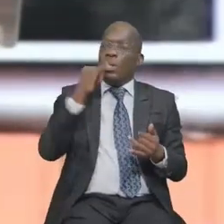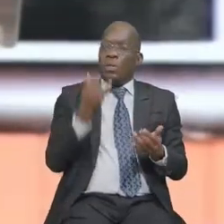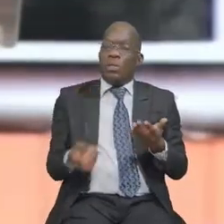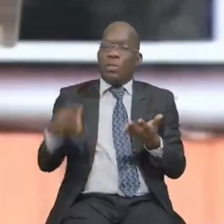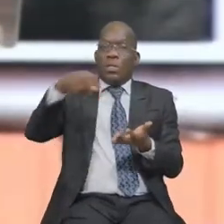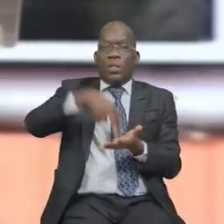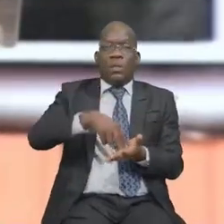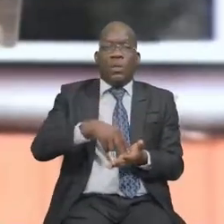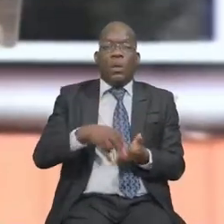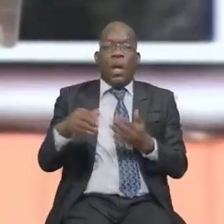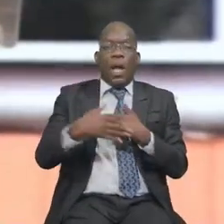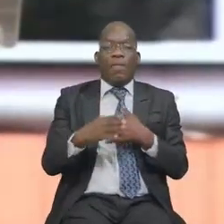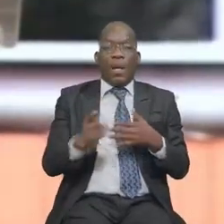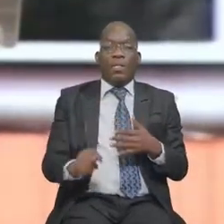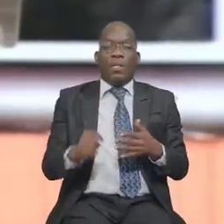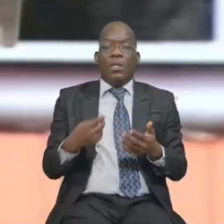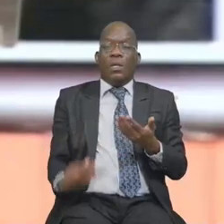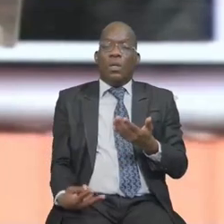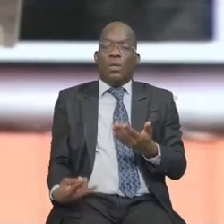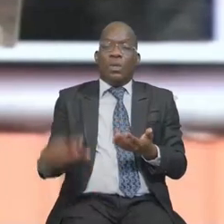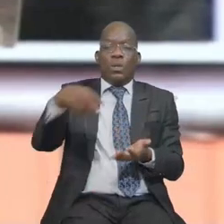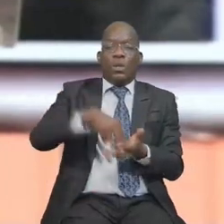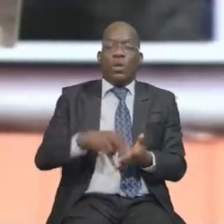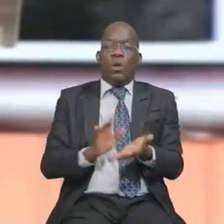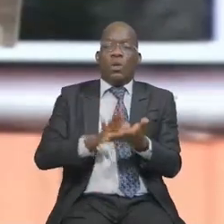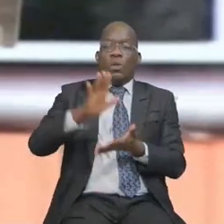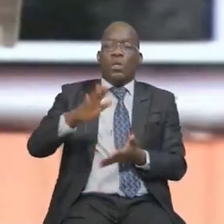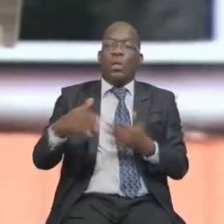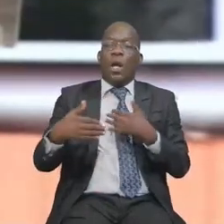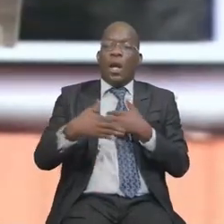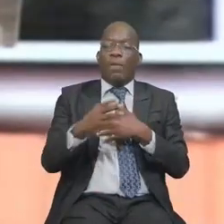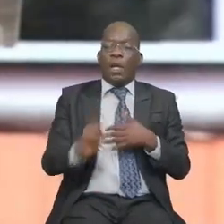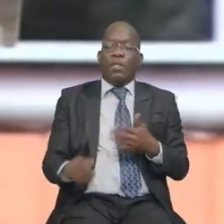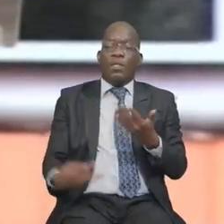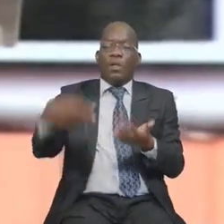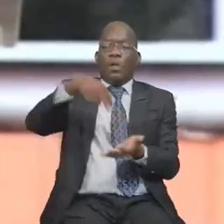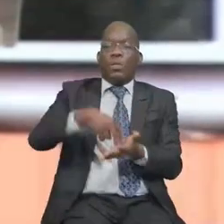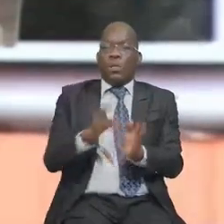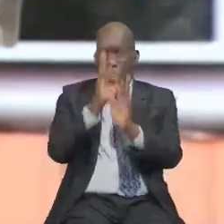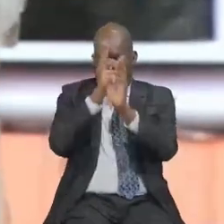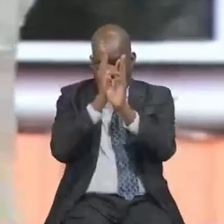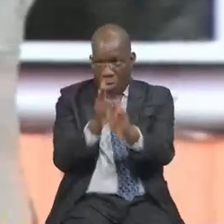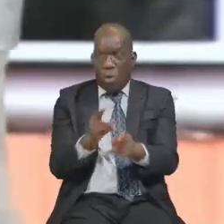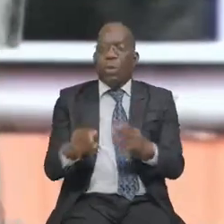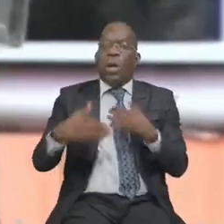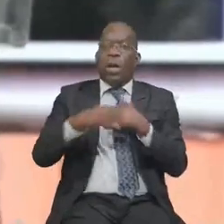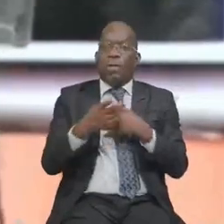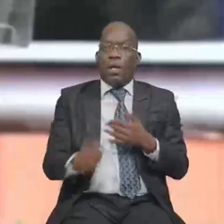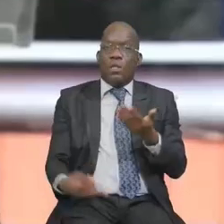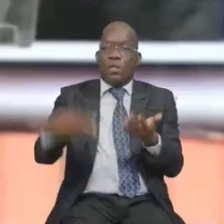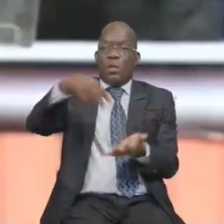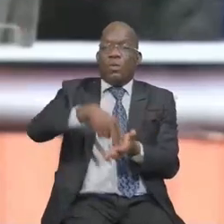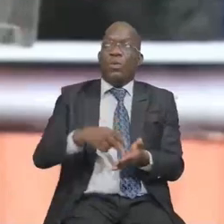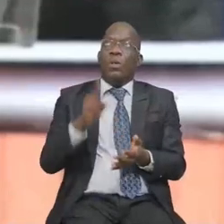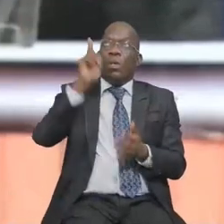la résurrection, la gloire, après la résurrection, l'honneur, après la résurrection, il a reçu un